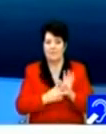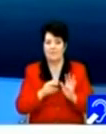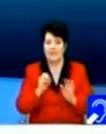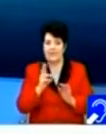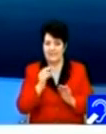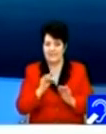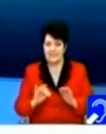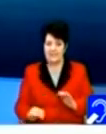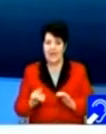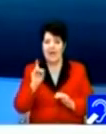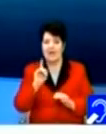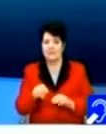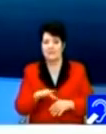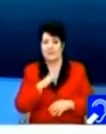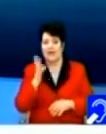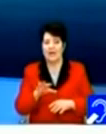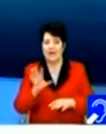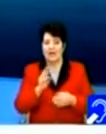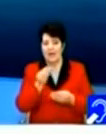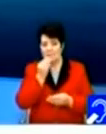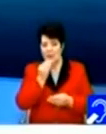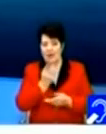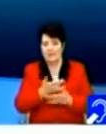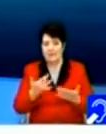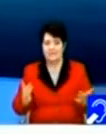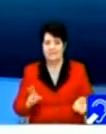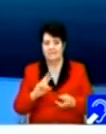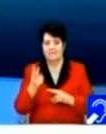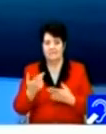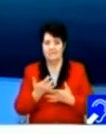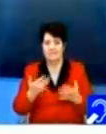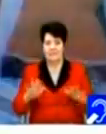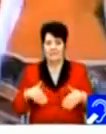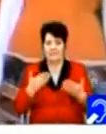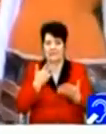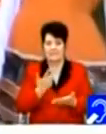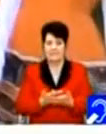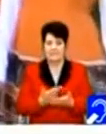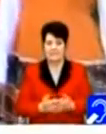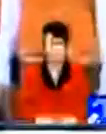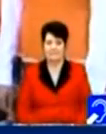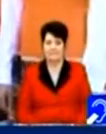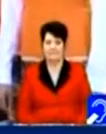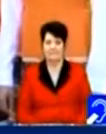ediție. Fiecare a adus cu el bucate alese, cântece și dansuri reprezentative.